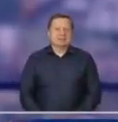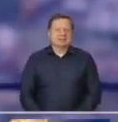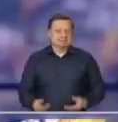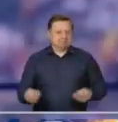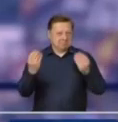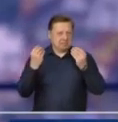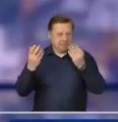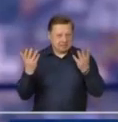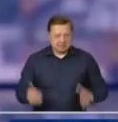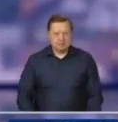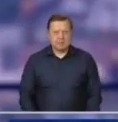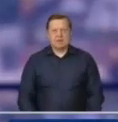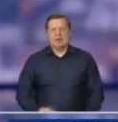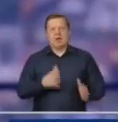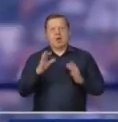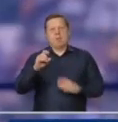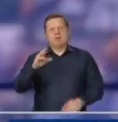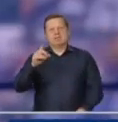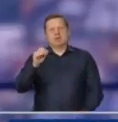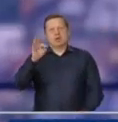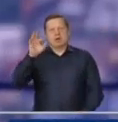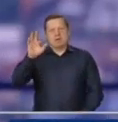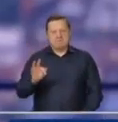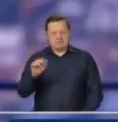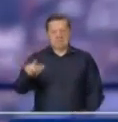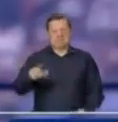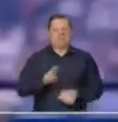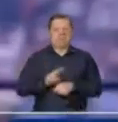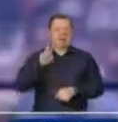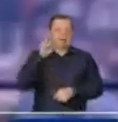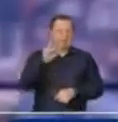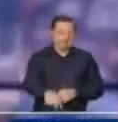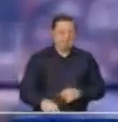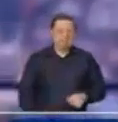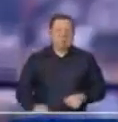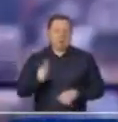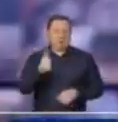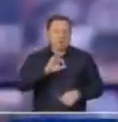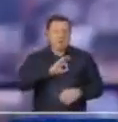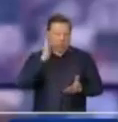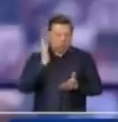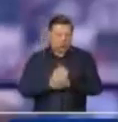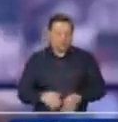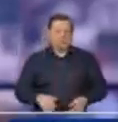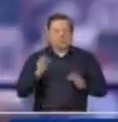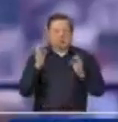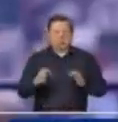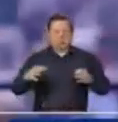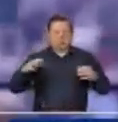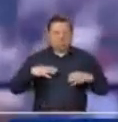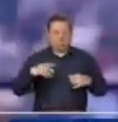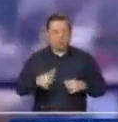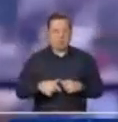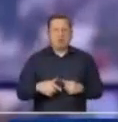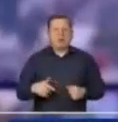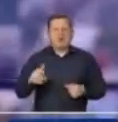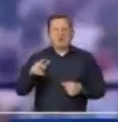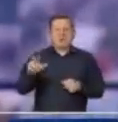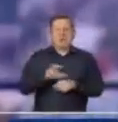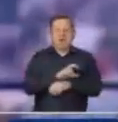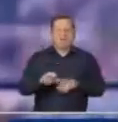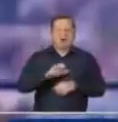Niesamowite. To teraz Oberstdorf i Mistrzostwa Świata w narciarstwie klasycznym. Są pierwsi medaliści. Dziś odbyła się bowiem rywalizacja w sprincie techniką klasyczną